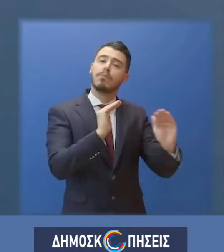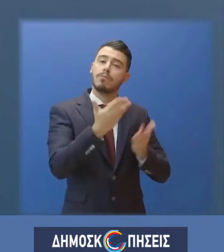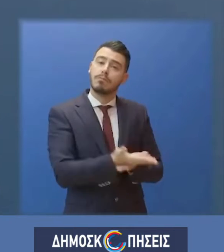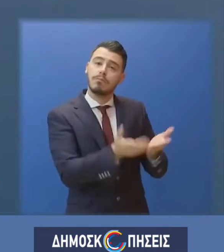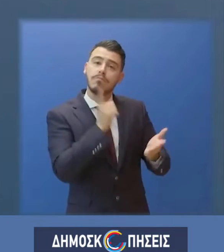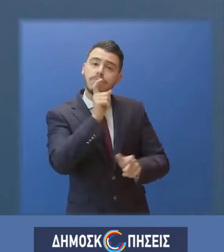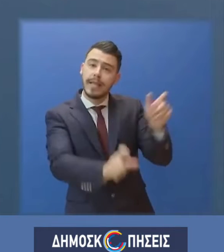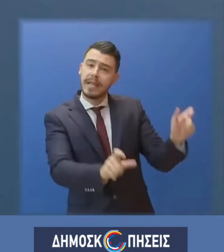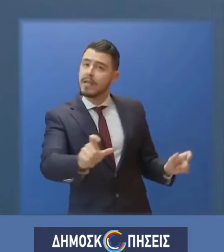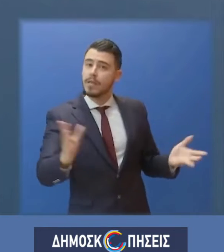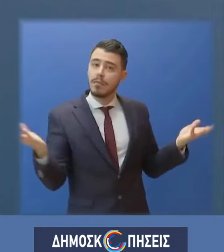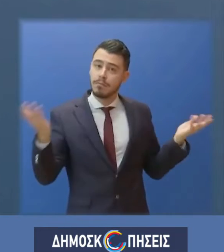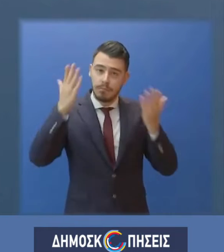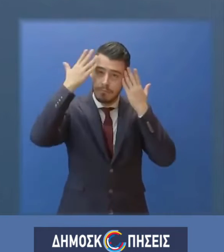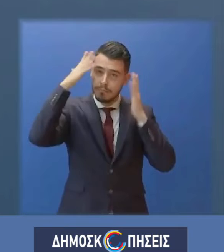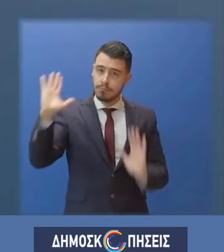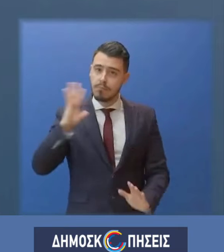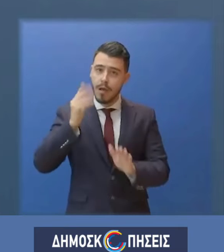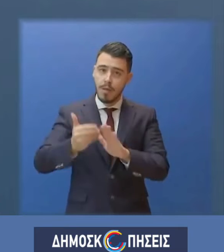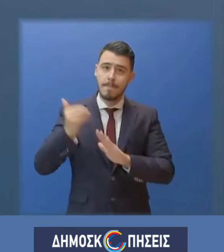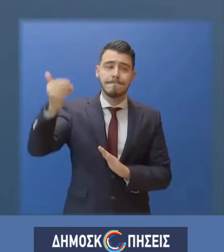είναι αχαρτογράφητη εν πωλής ακόμα